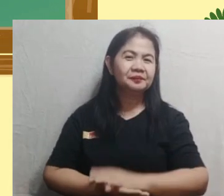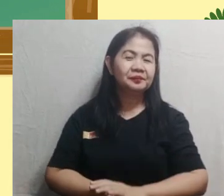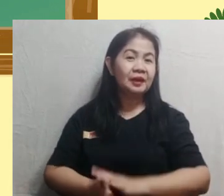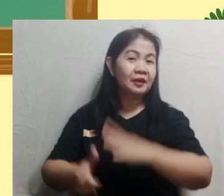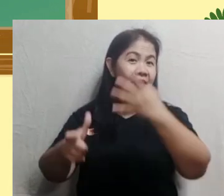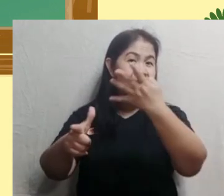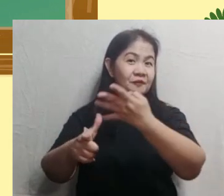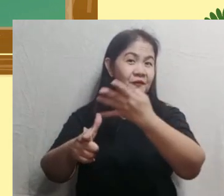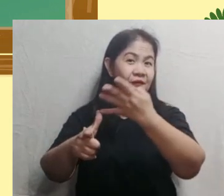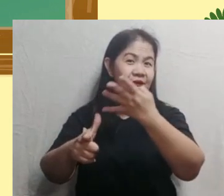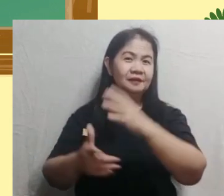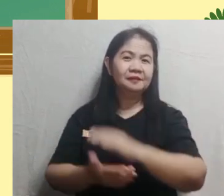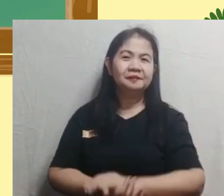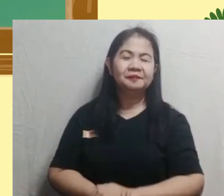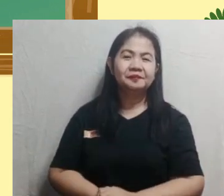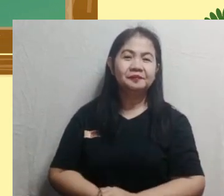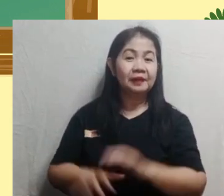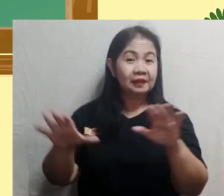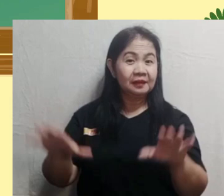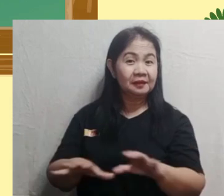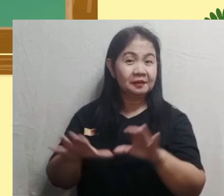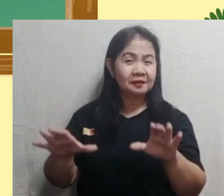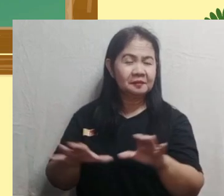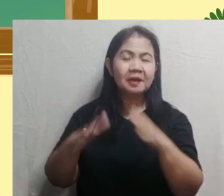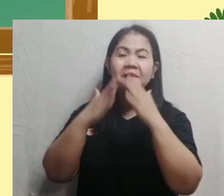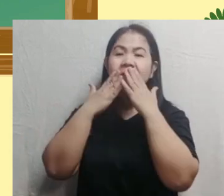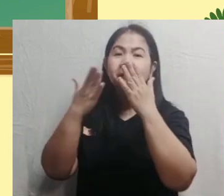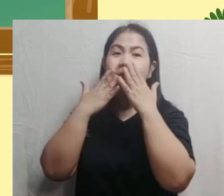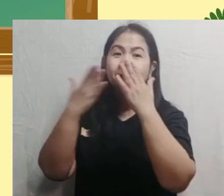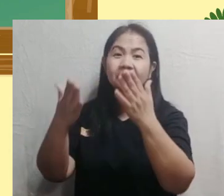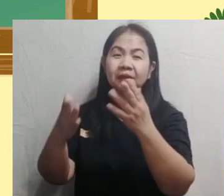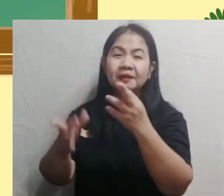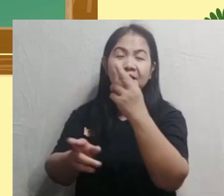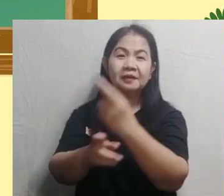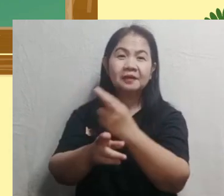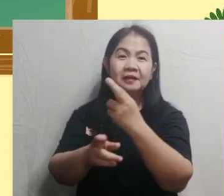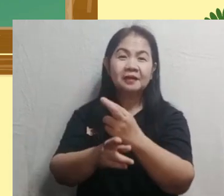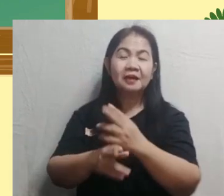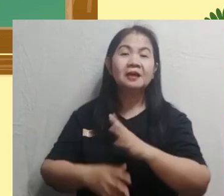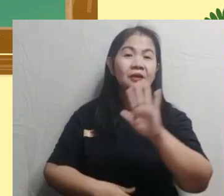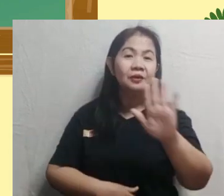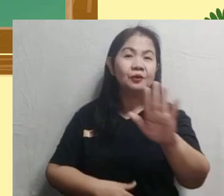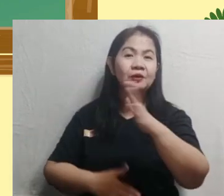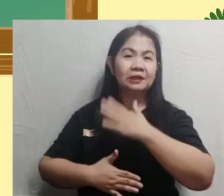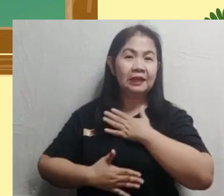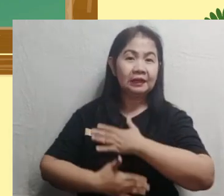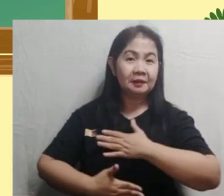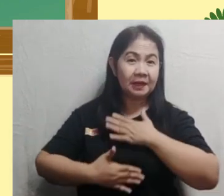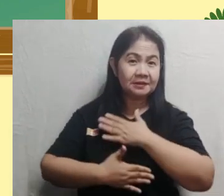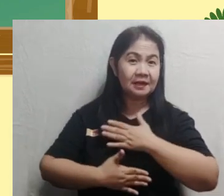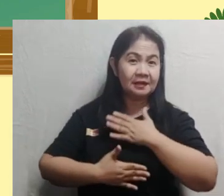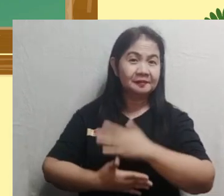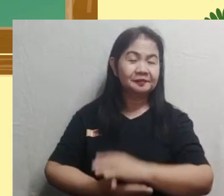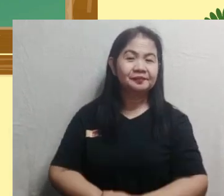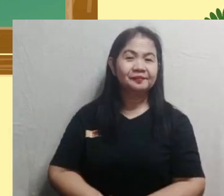Ika-4, nagawa mo na bang magpasalamat sa mga karapatang iyong tinatamasa?